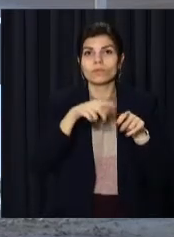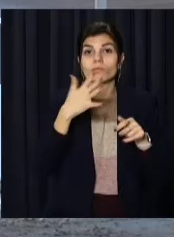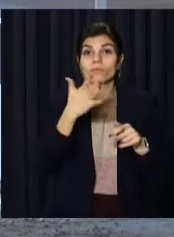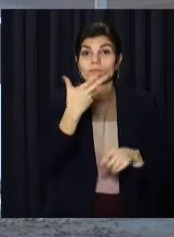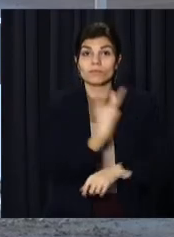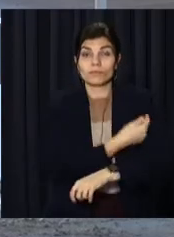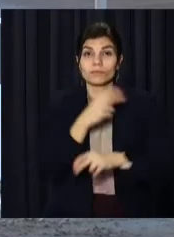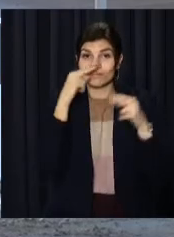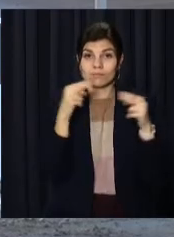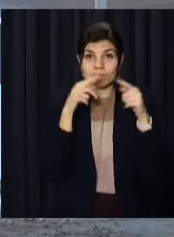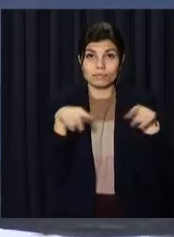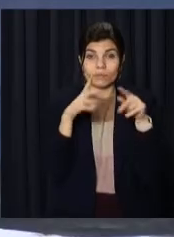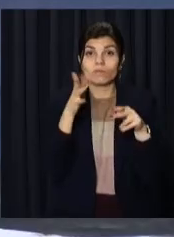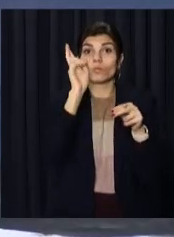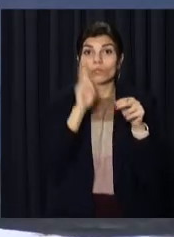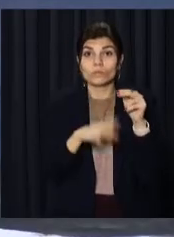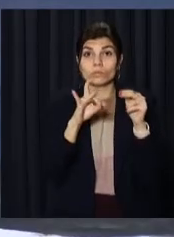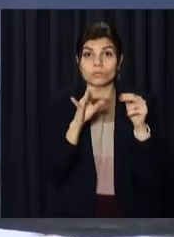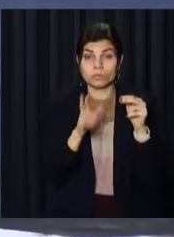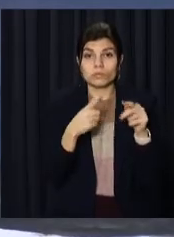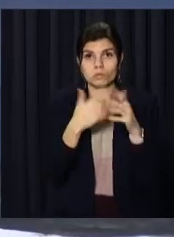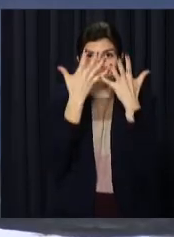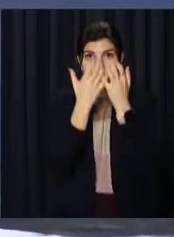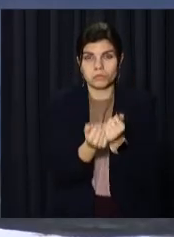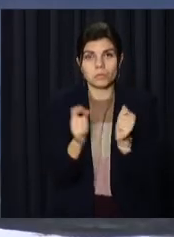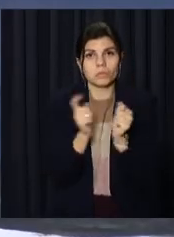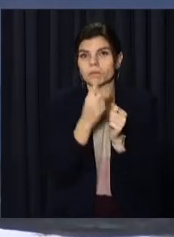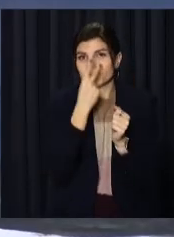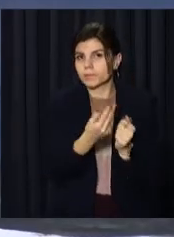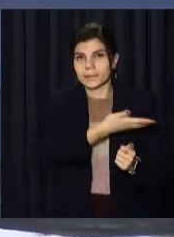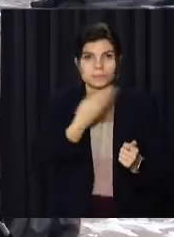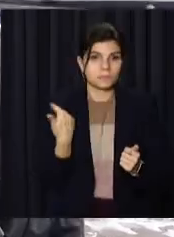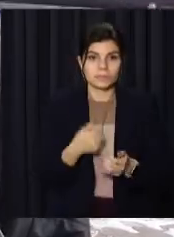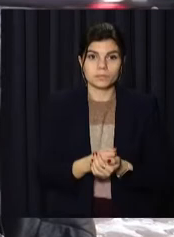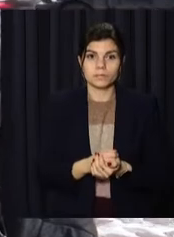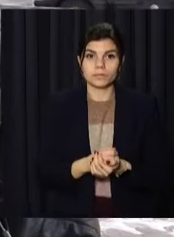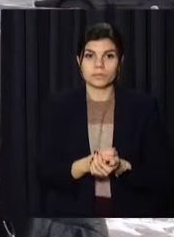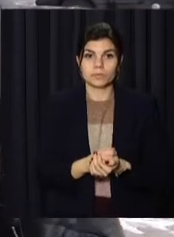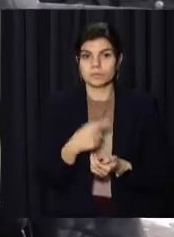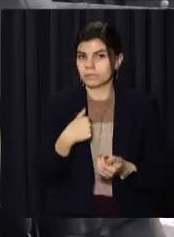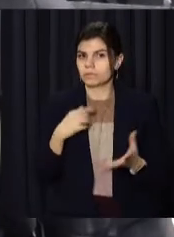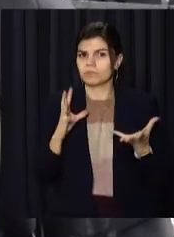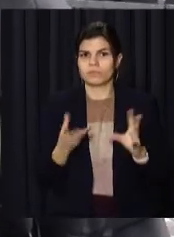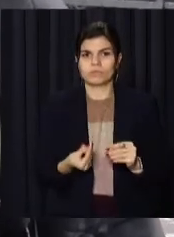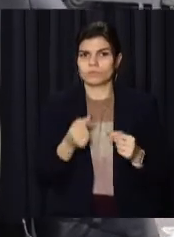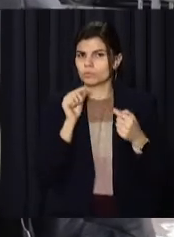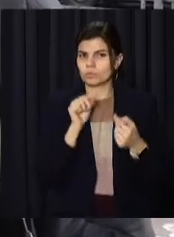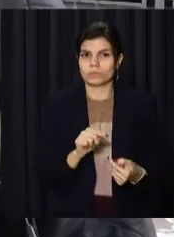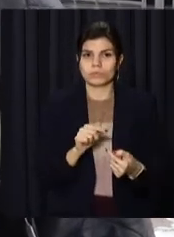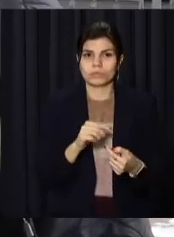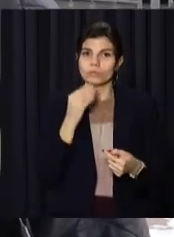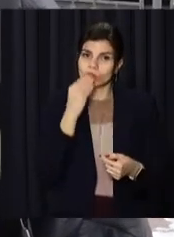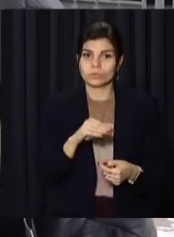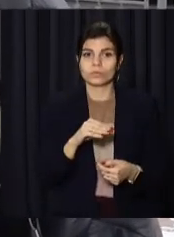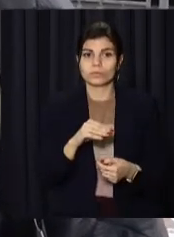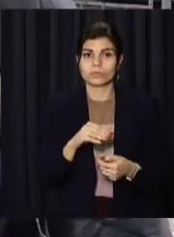Скорочення дії ковід-сертифікату викликало неоднозначну реакцію серед дніпрян. Я, звісно, проти цього. Ну, краще б,